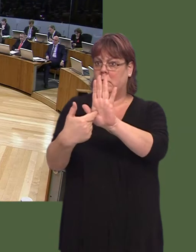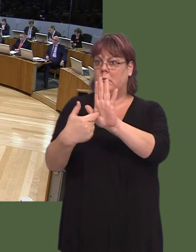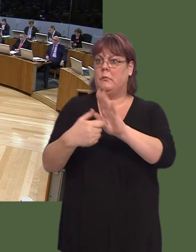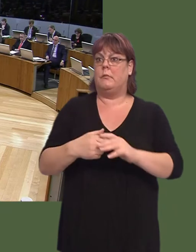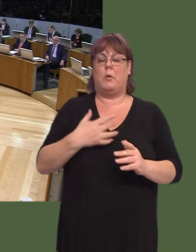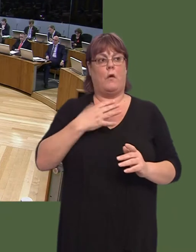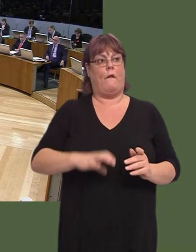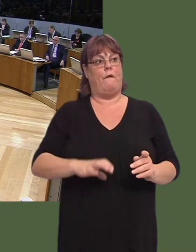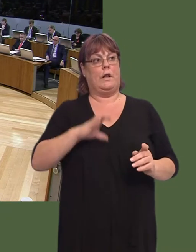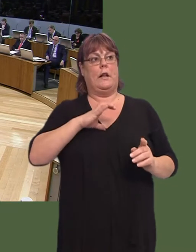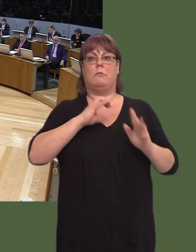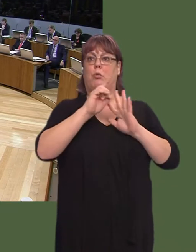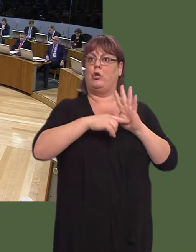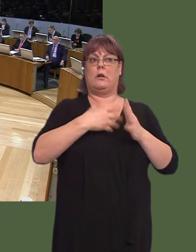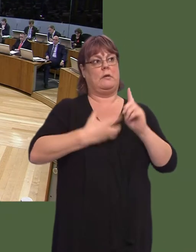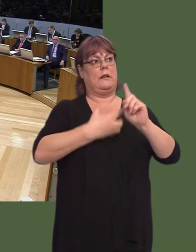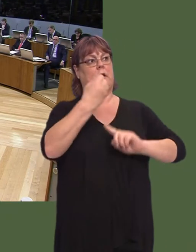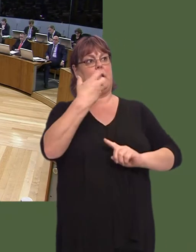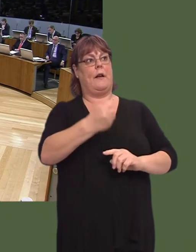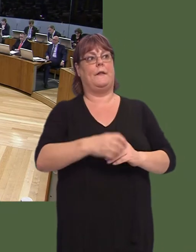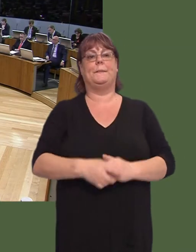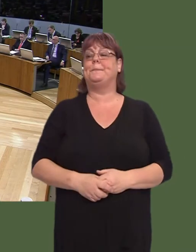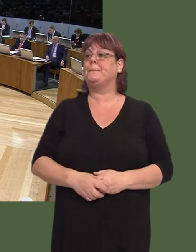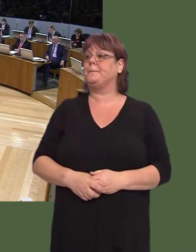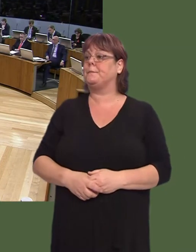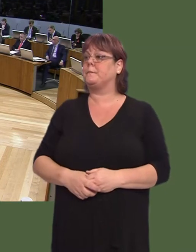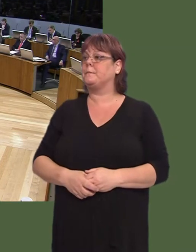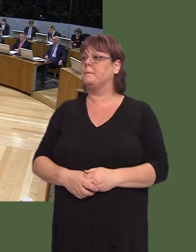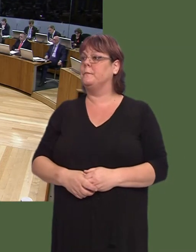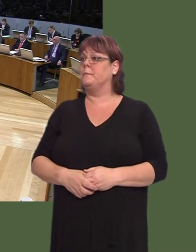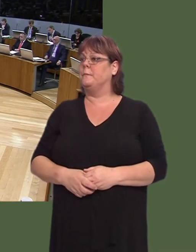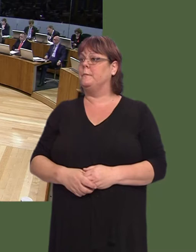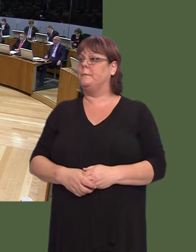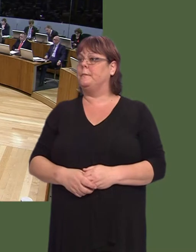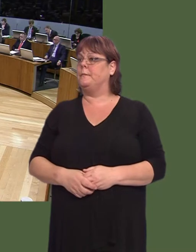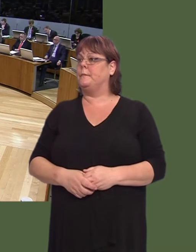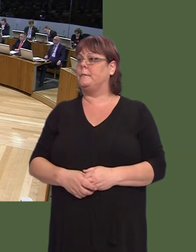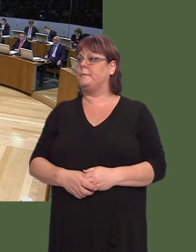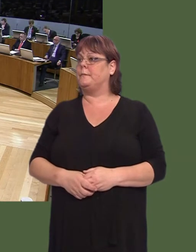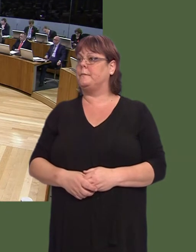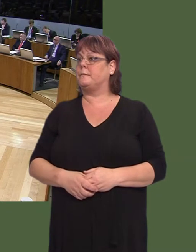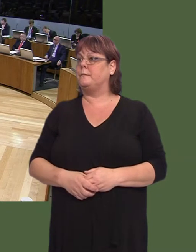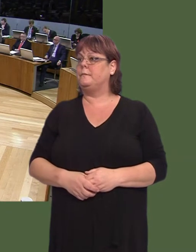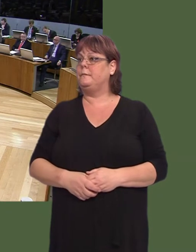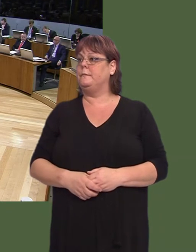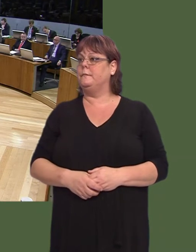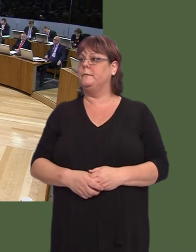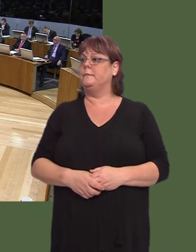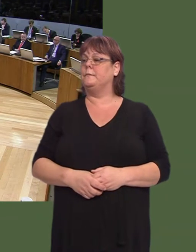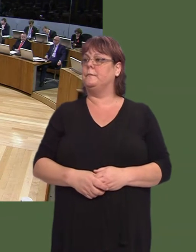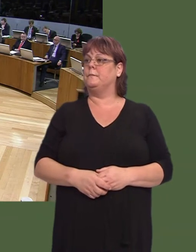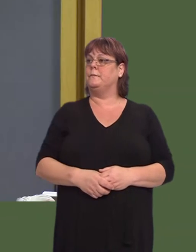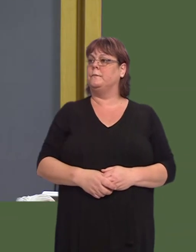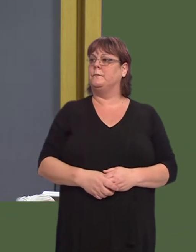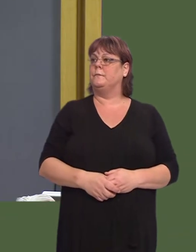wedi bod yn llwyddiannus iawn. Don Bowden. Diolch, Llywydd. First Minister, I've spoken many times in the Chamber about the need